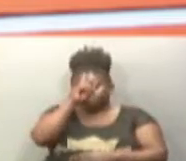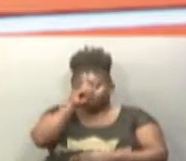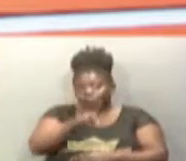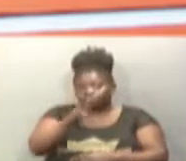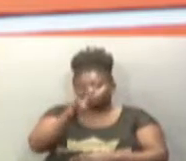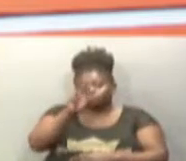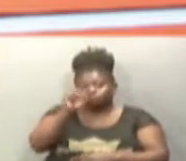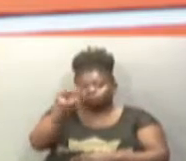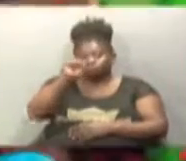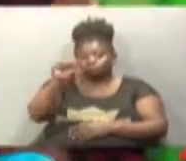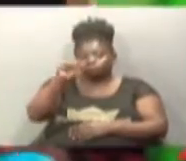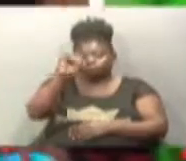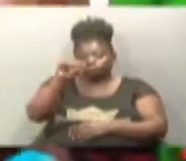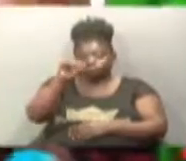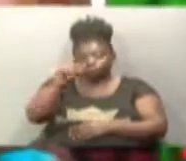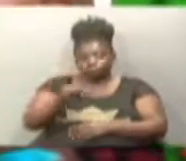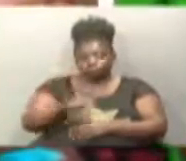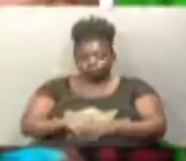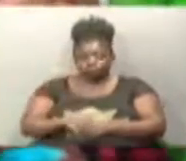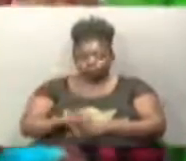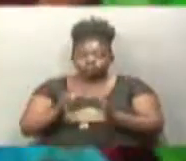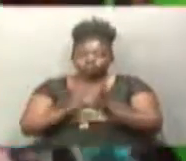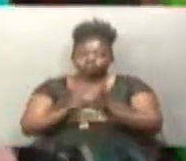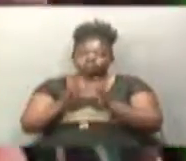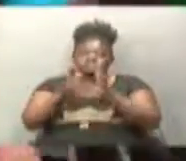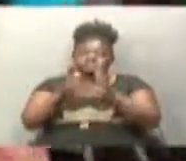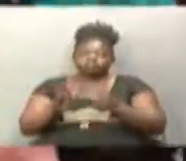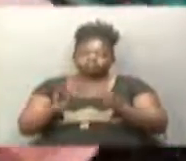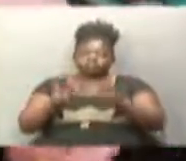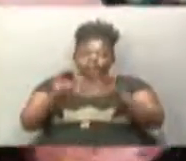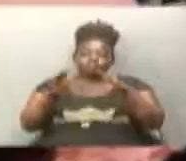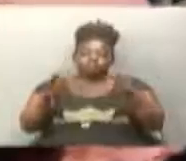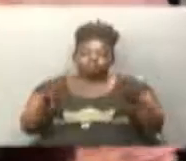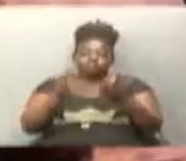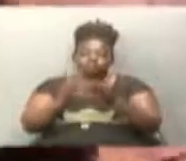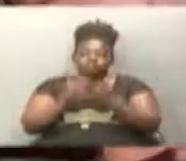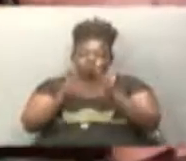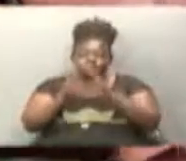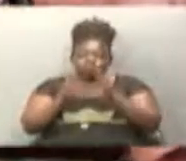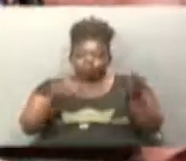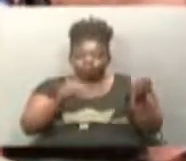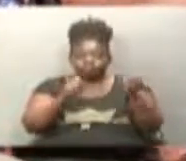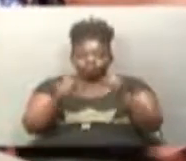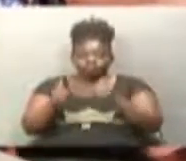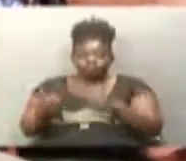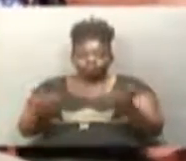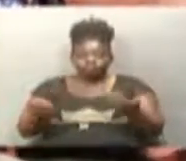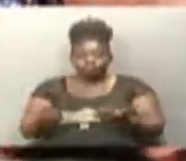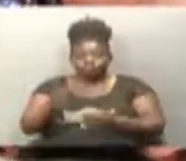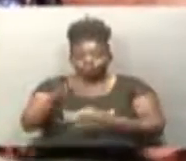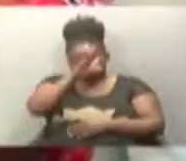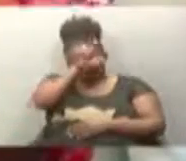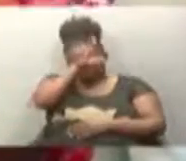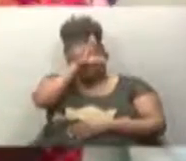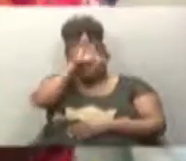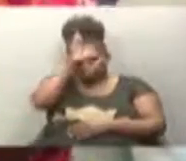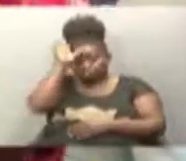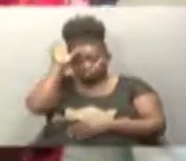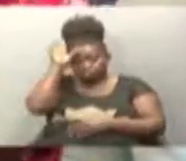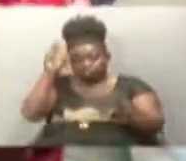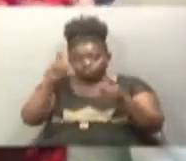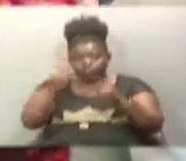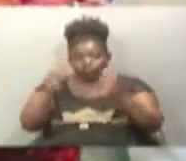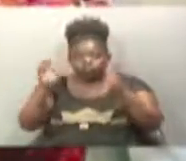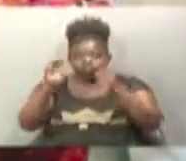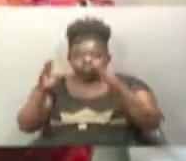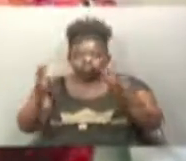Kintu. Abakristu bakunganda mu lutikko e Lubaga okwetaba mu misa y'okubatiza omumbejja Elizabeth Mpologoma n'okujagulizaako mu